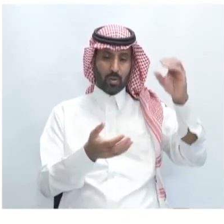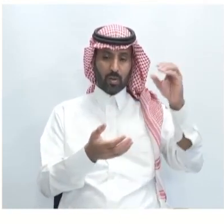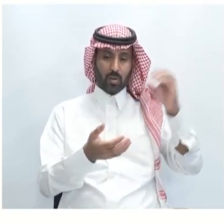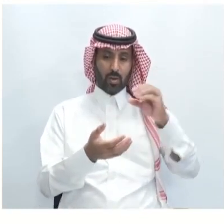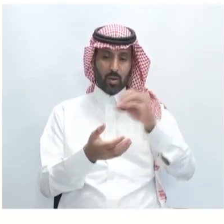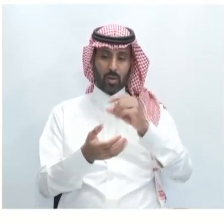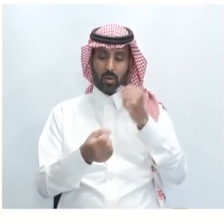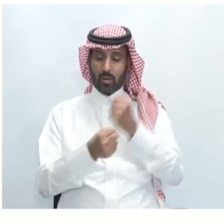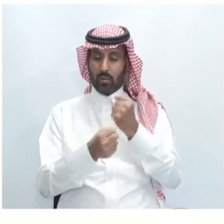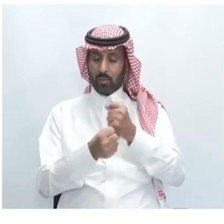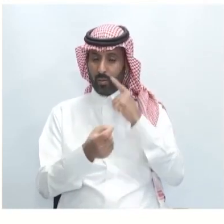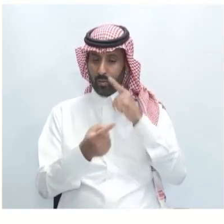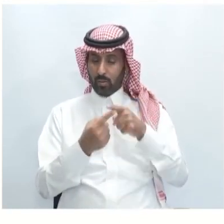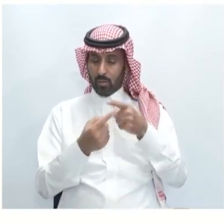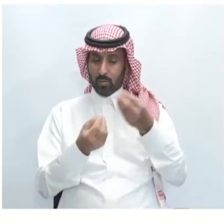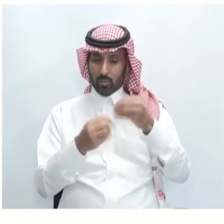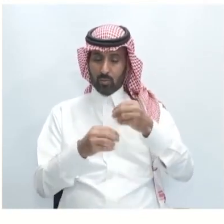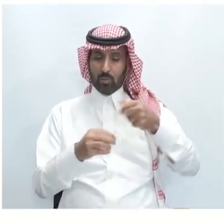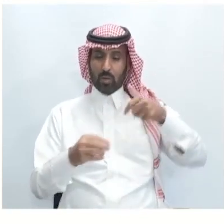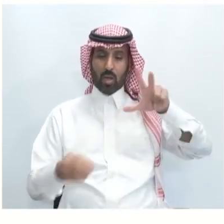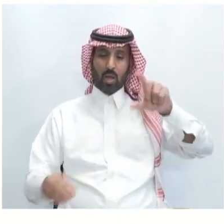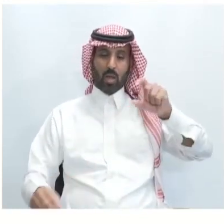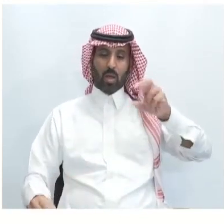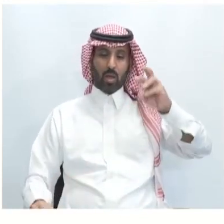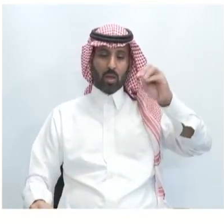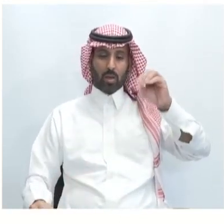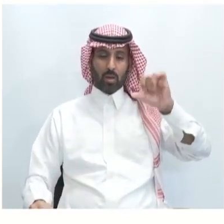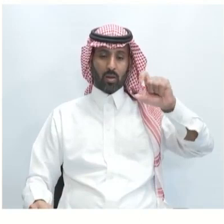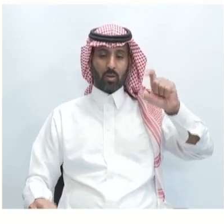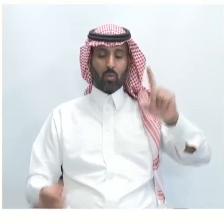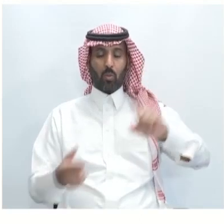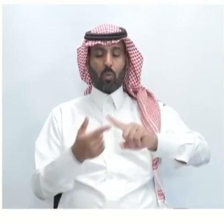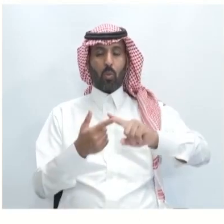الوظيفيه الموجوده في الارضيهيد والكيتون